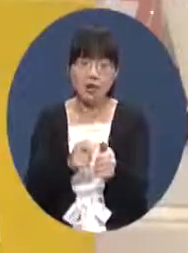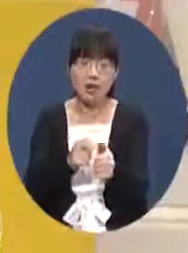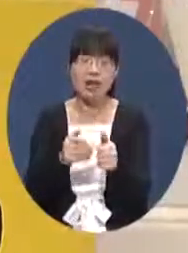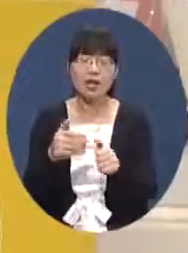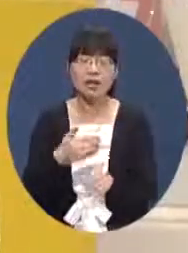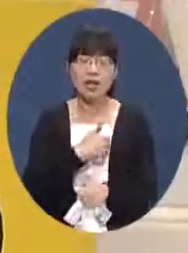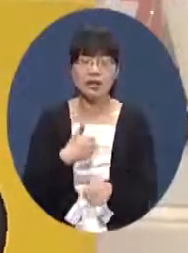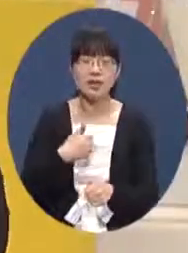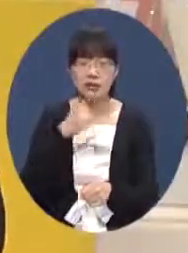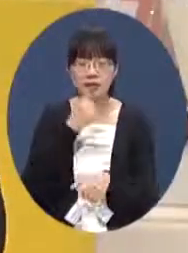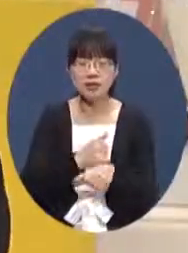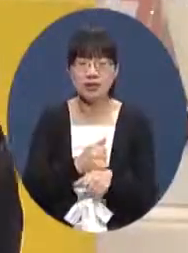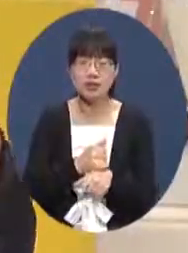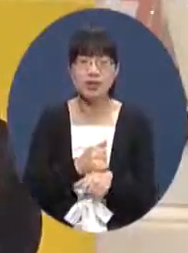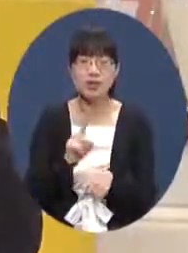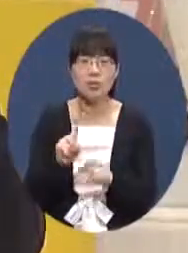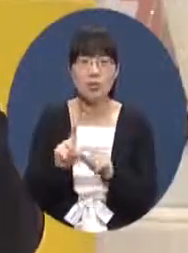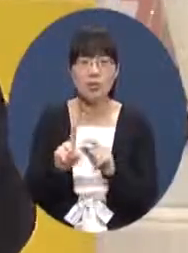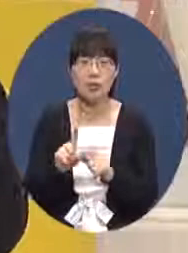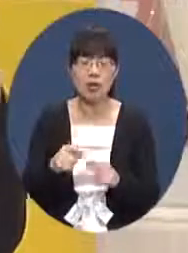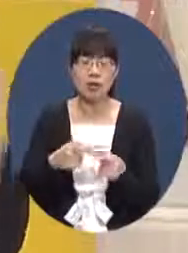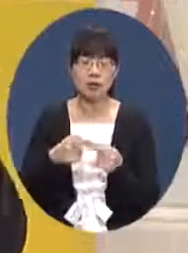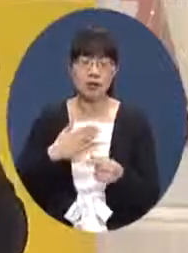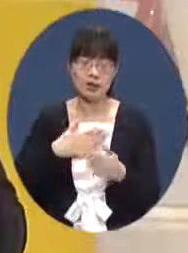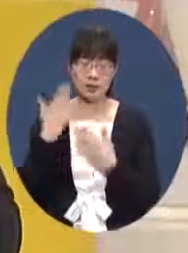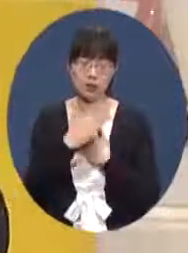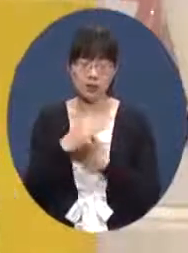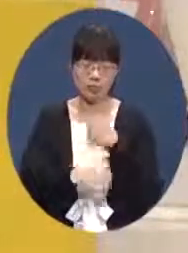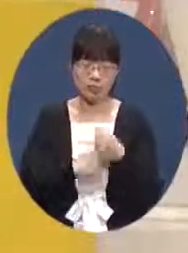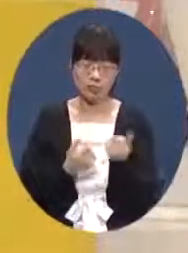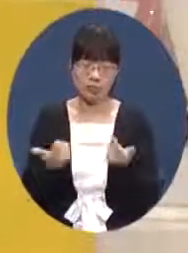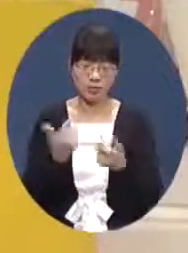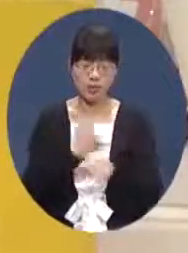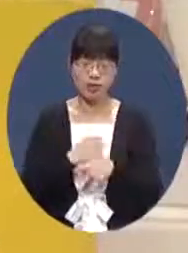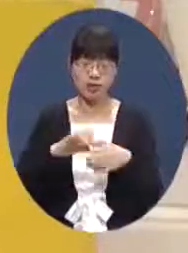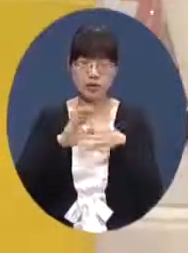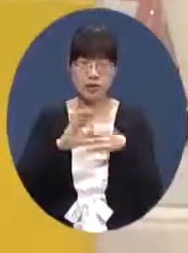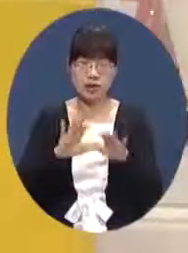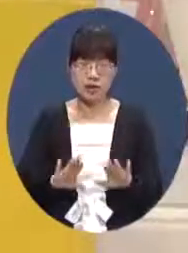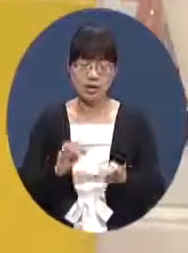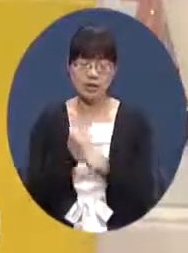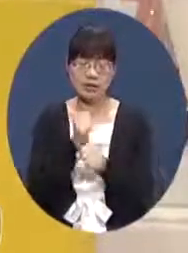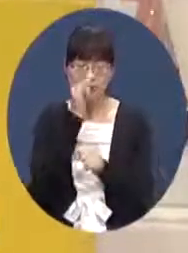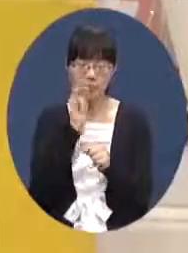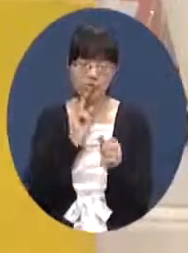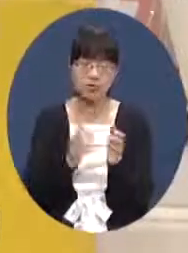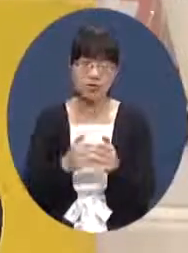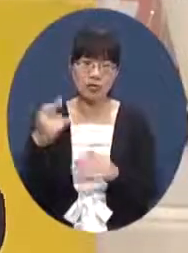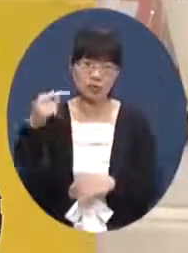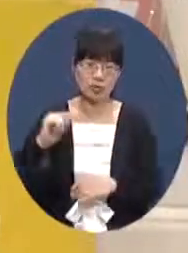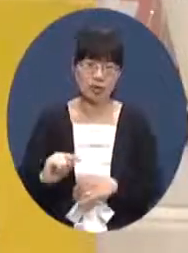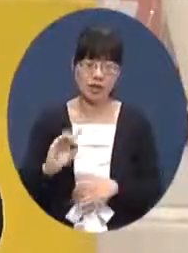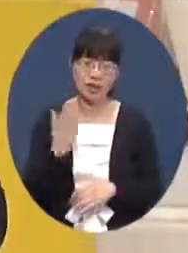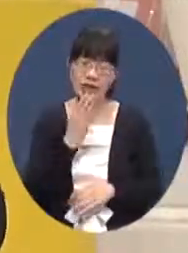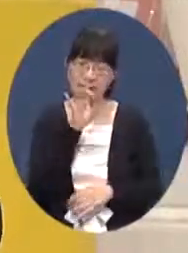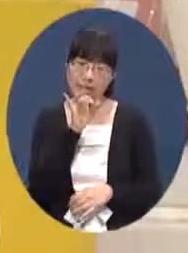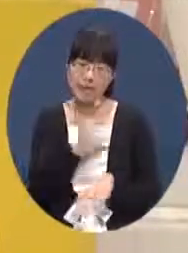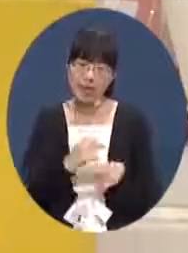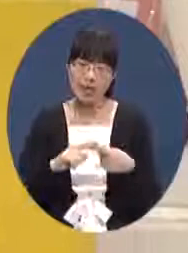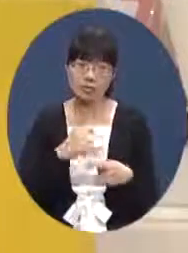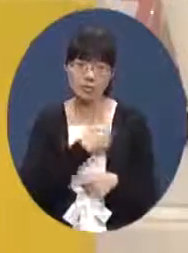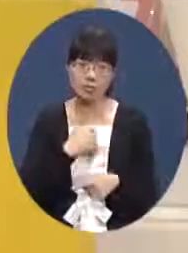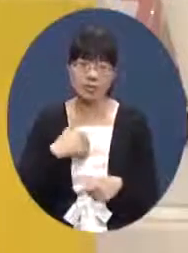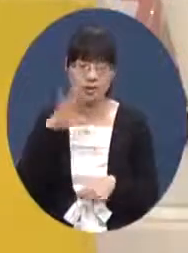말씀드리 지만 자존감은 첫 번째 자기 몸을 자기가 마음껏 조절하는 것을 통해서 형성이 되고 그 다음에 되는 거안 되는 것을